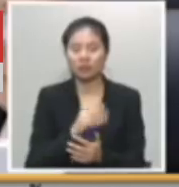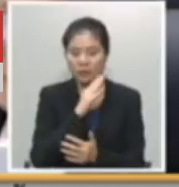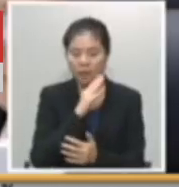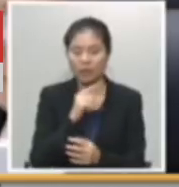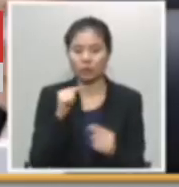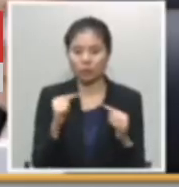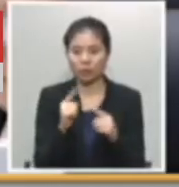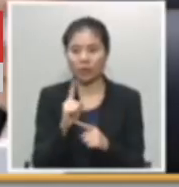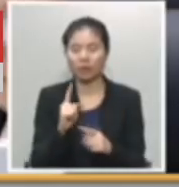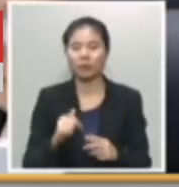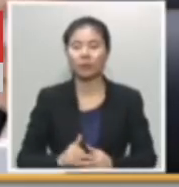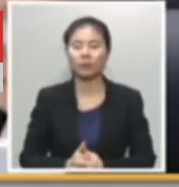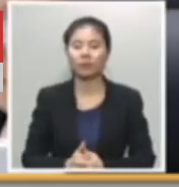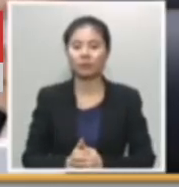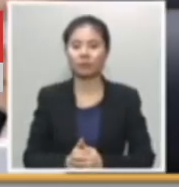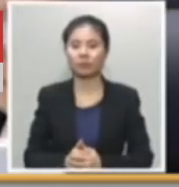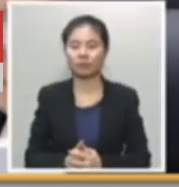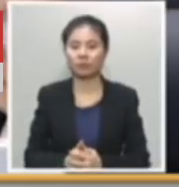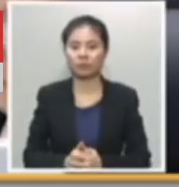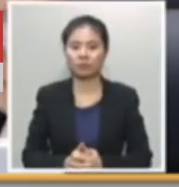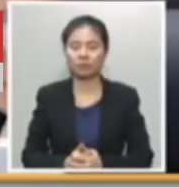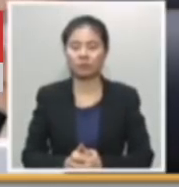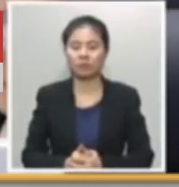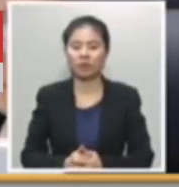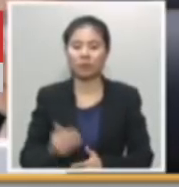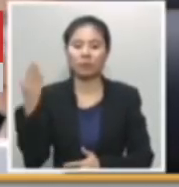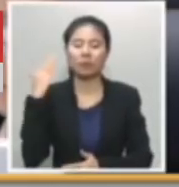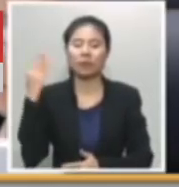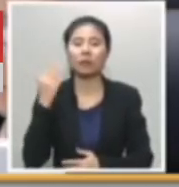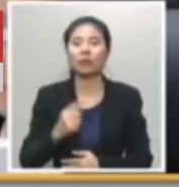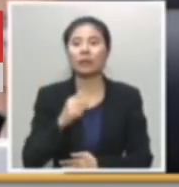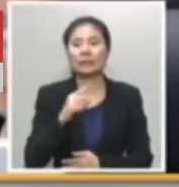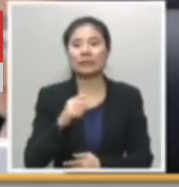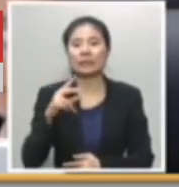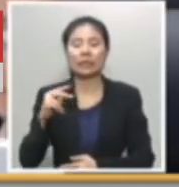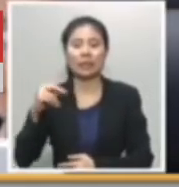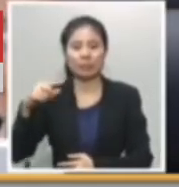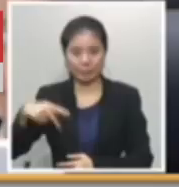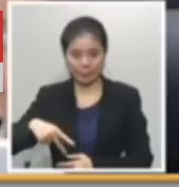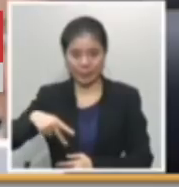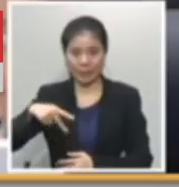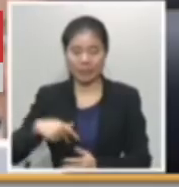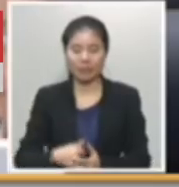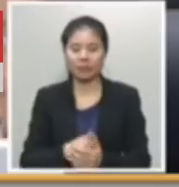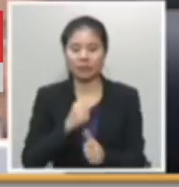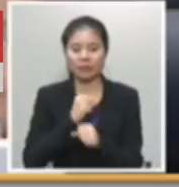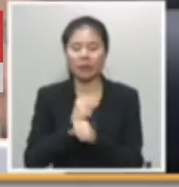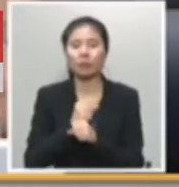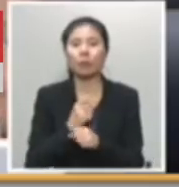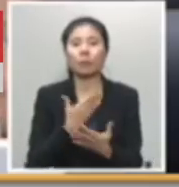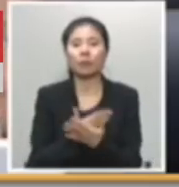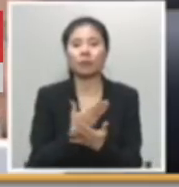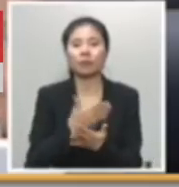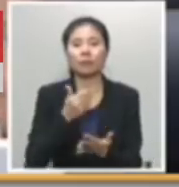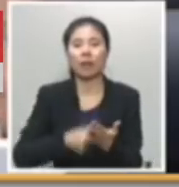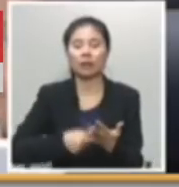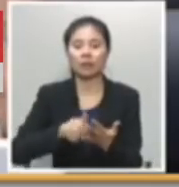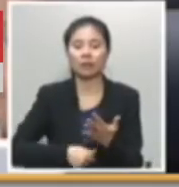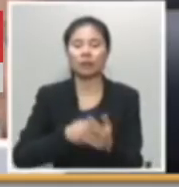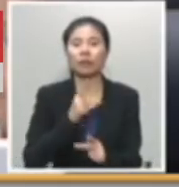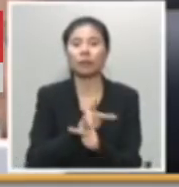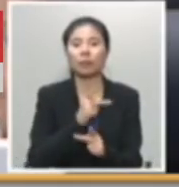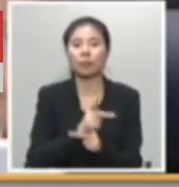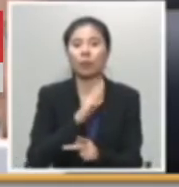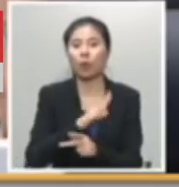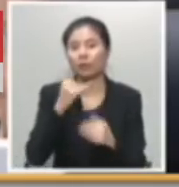นี้แล้วเนี่ยไอการที่เมื่อกี้บอกถึงเรื่อง GNP เนี่ยมันจะเป็นการจัดเก็บภาษีแล้วก็ภาษีต่างประเท